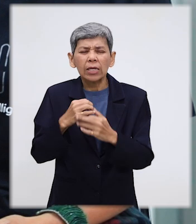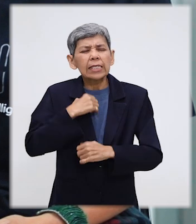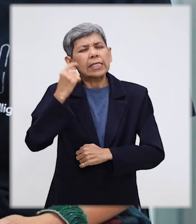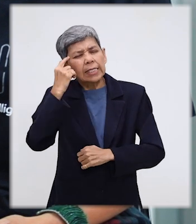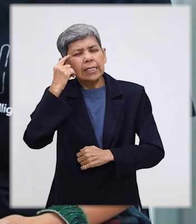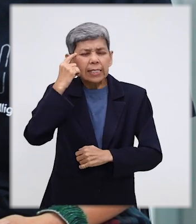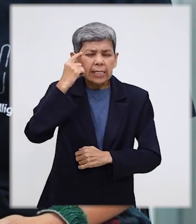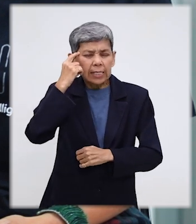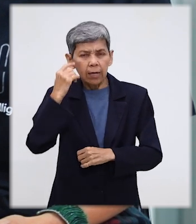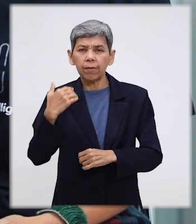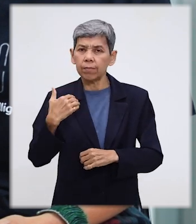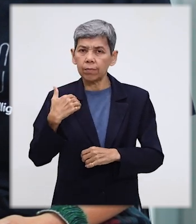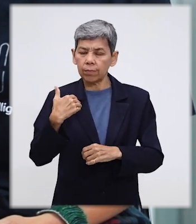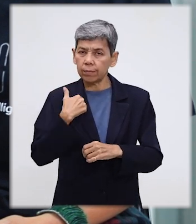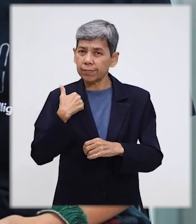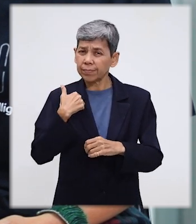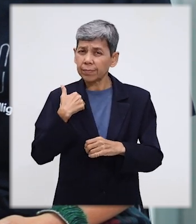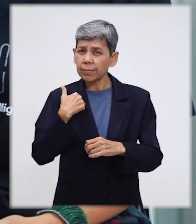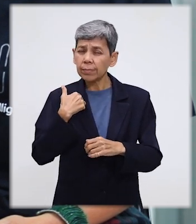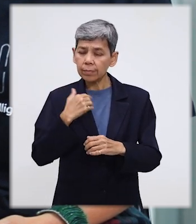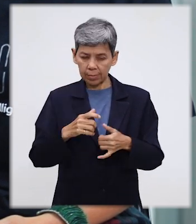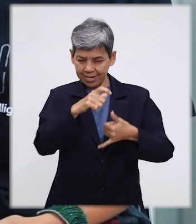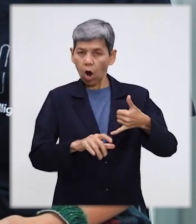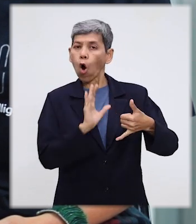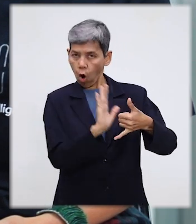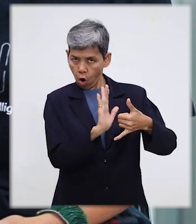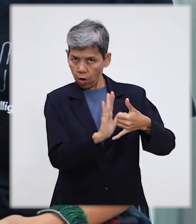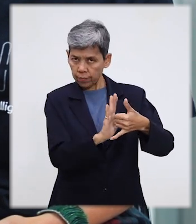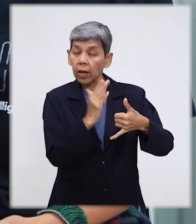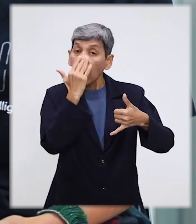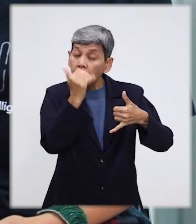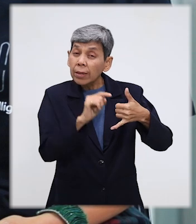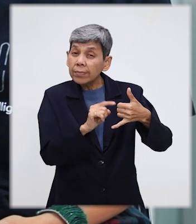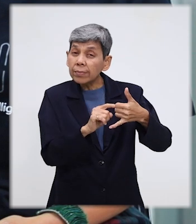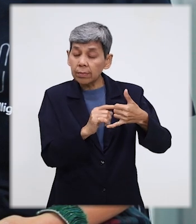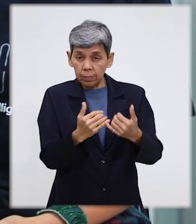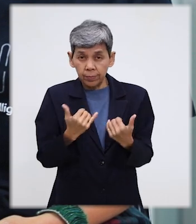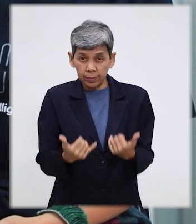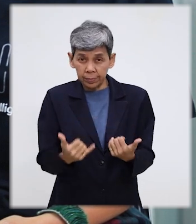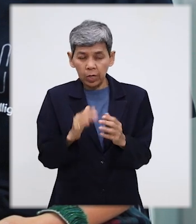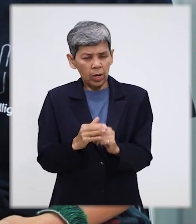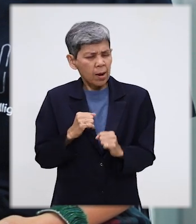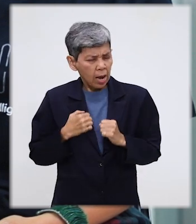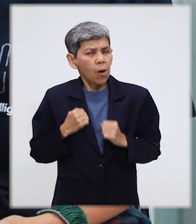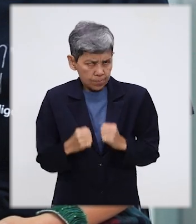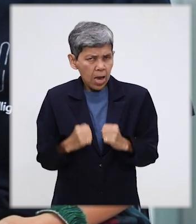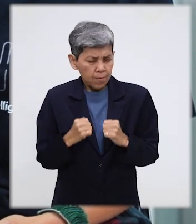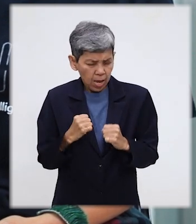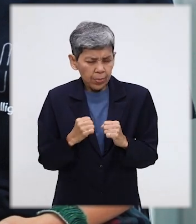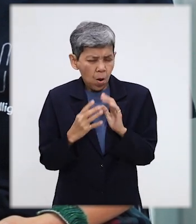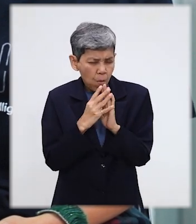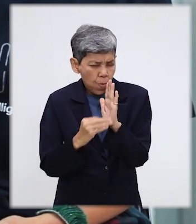ความคาดหวังเนี่ยก็คงจะต้องมีทั้งในเรื่องของตัวของเขาเองเพราะว่าตอนนี้ทุกคนสู้เต็มที่น